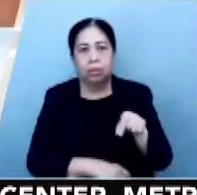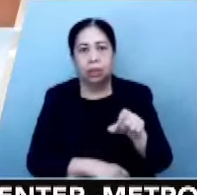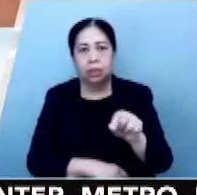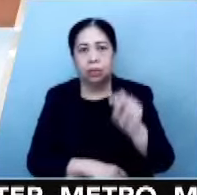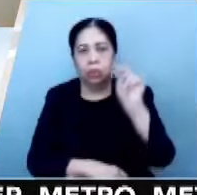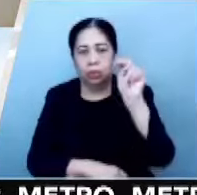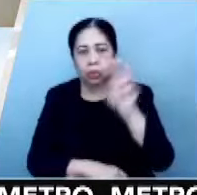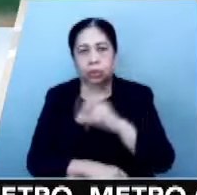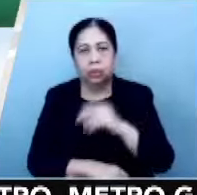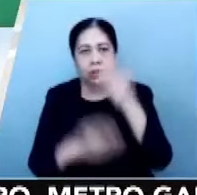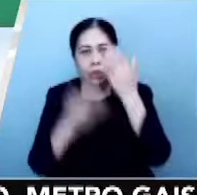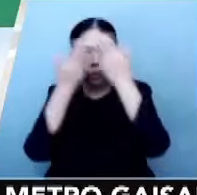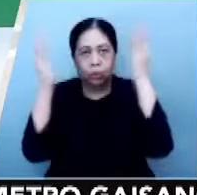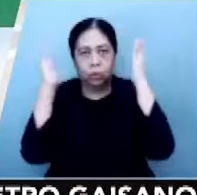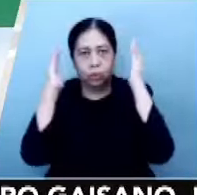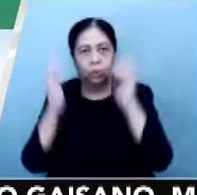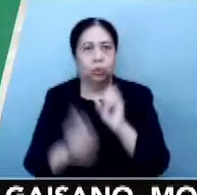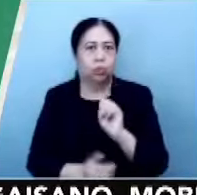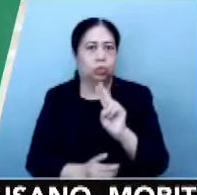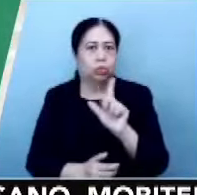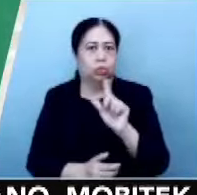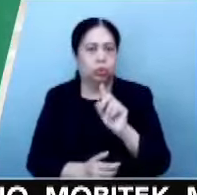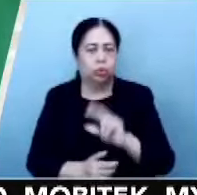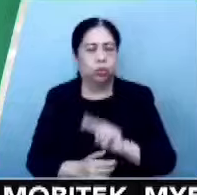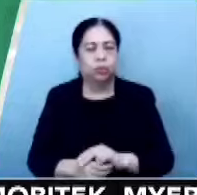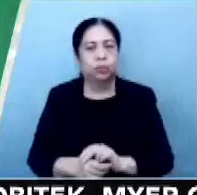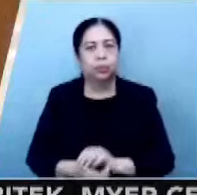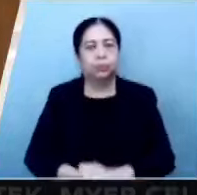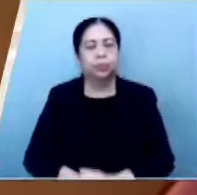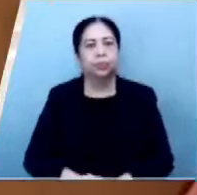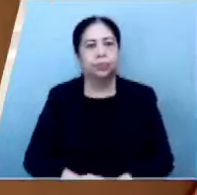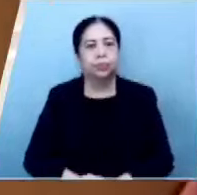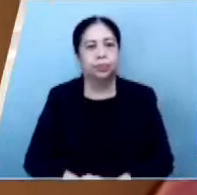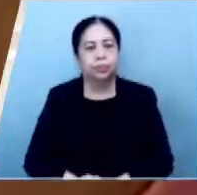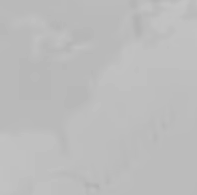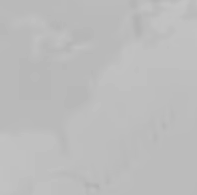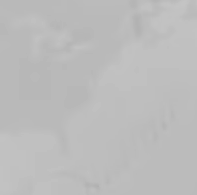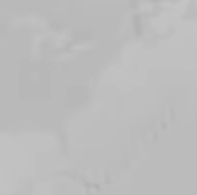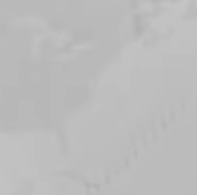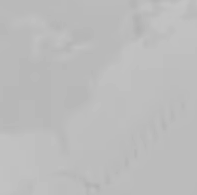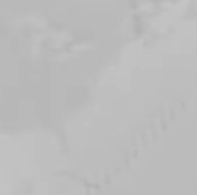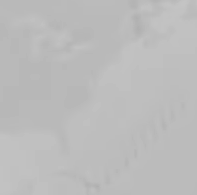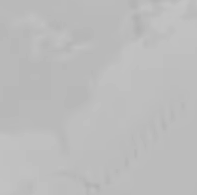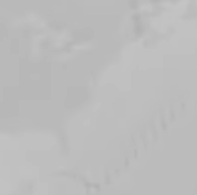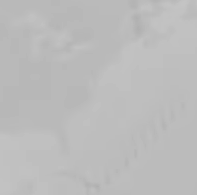Sulu. Para sa GMA Integrated News, Mariz Umali, nakatutok, 24 oras.